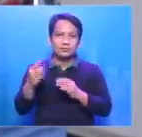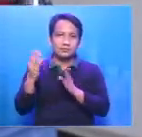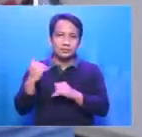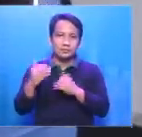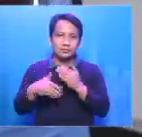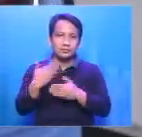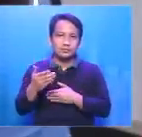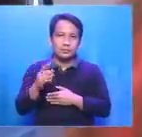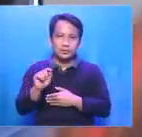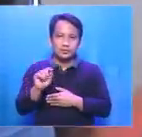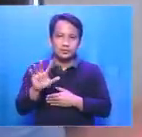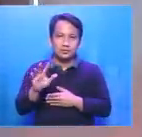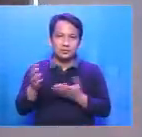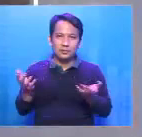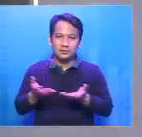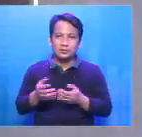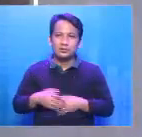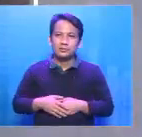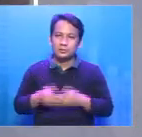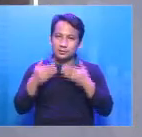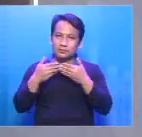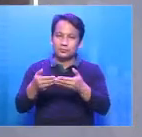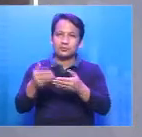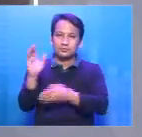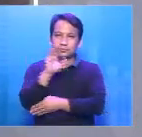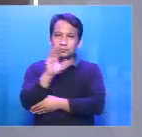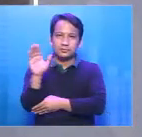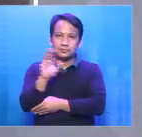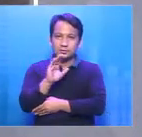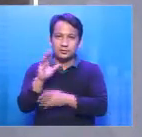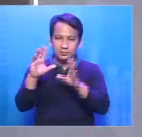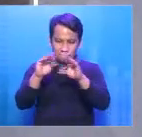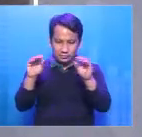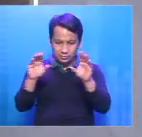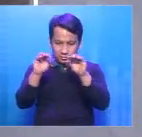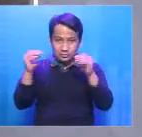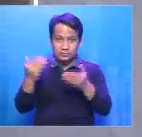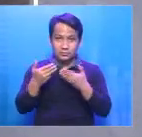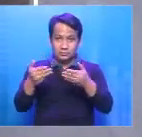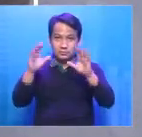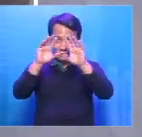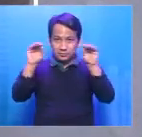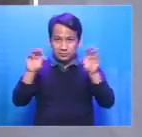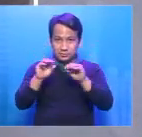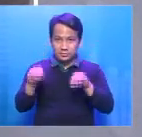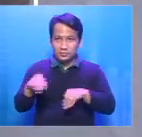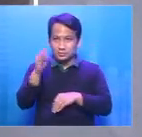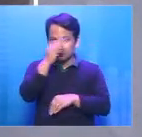amin sa TV5. Lord, Maria, Pasko sa Bicol! Yeah!